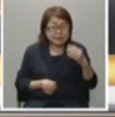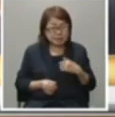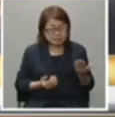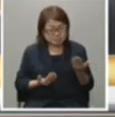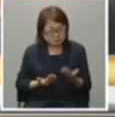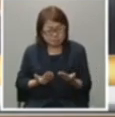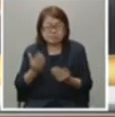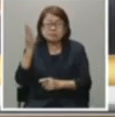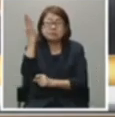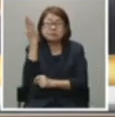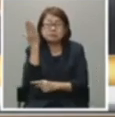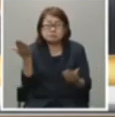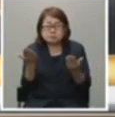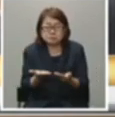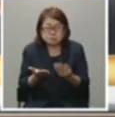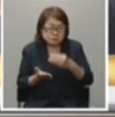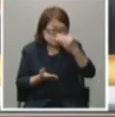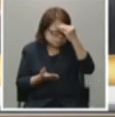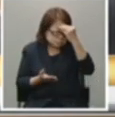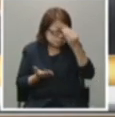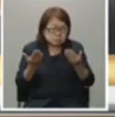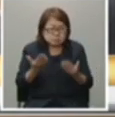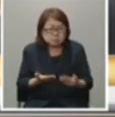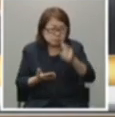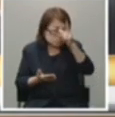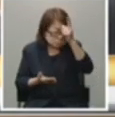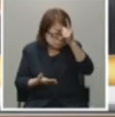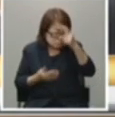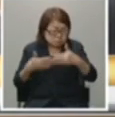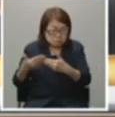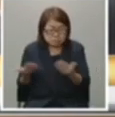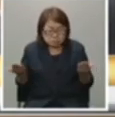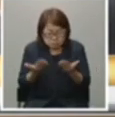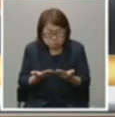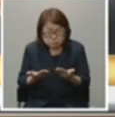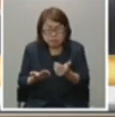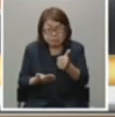ปร์ญี่ปุ่นเยอรมันสหรัฐอเมริกาไม่ได้เ